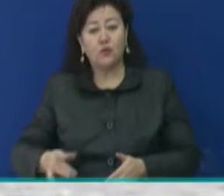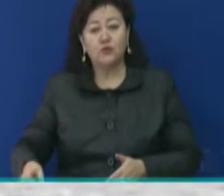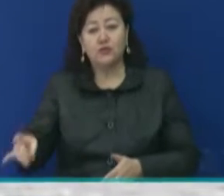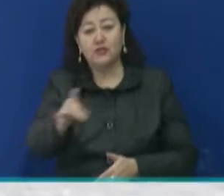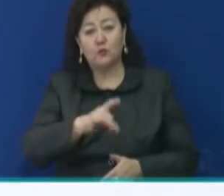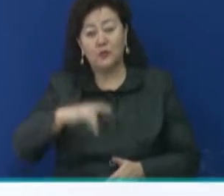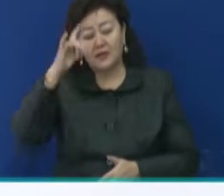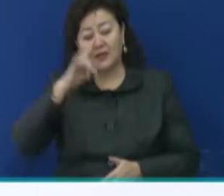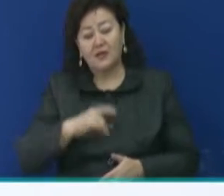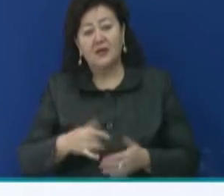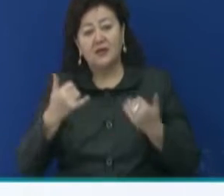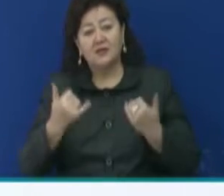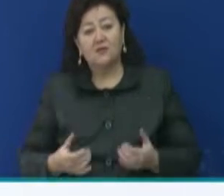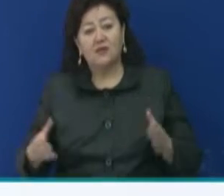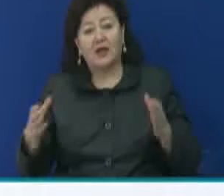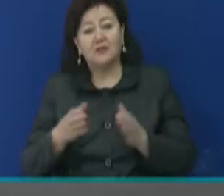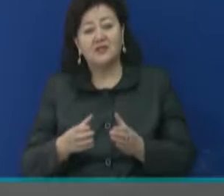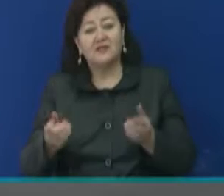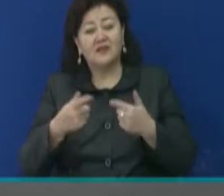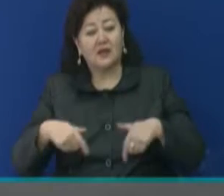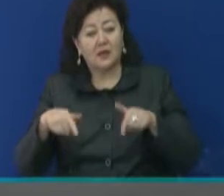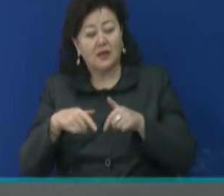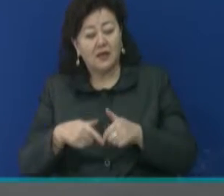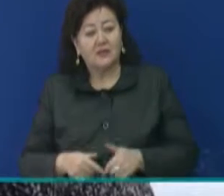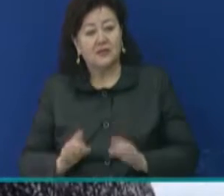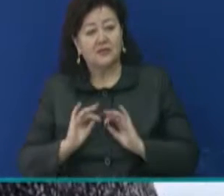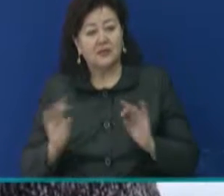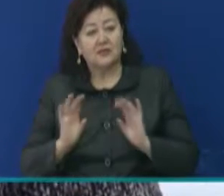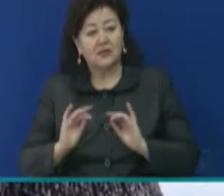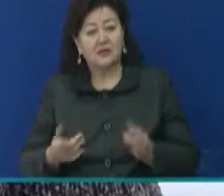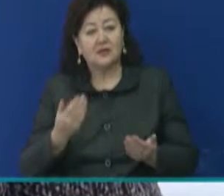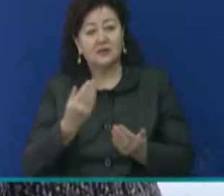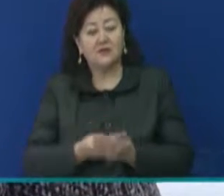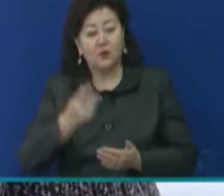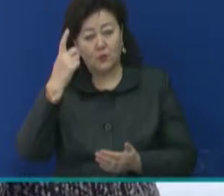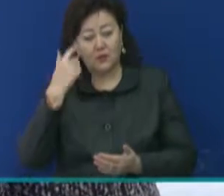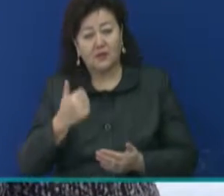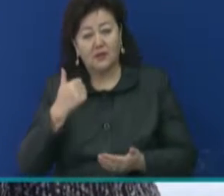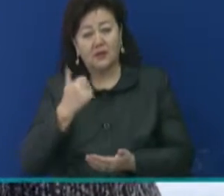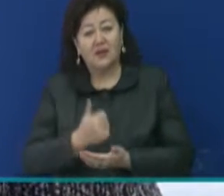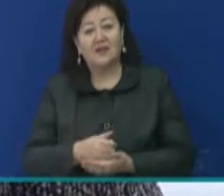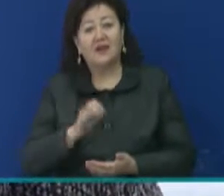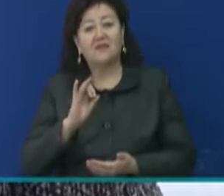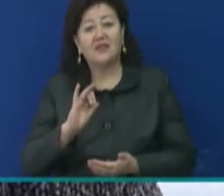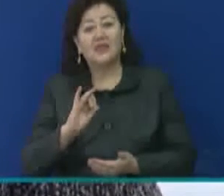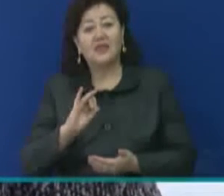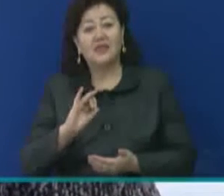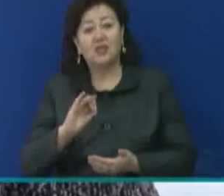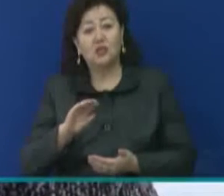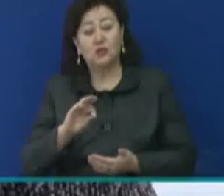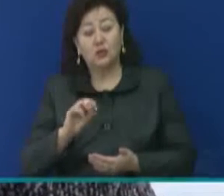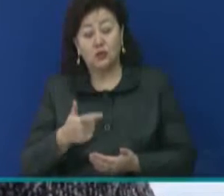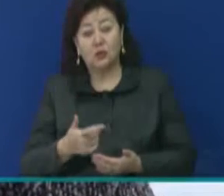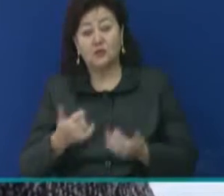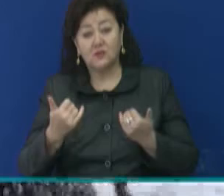развивался сегодня общественники области поделились мнениями по поводу выборов главный итог прошедших выборов на мой взгляд это